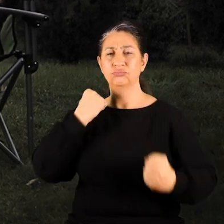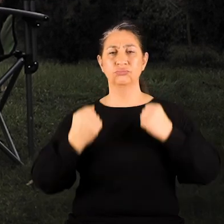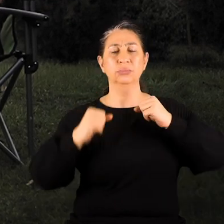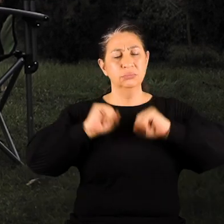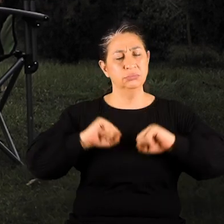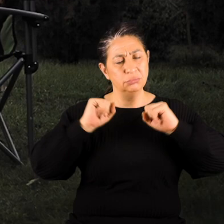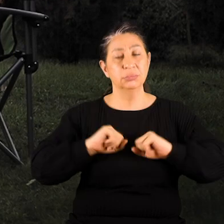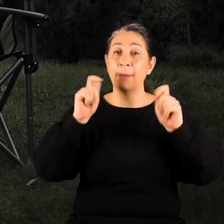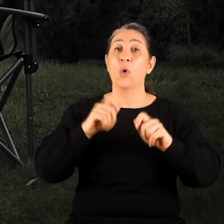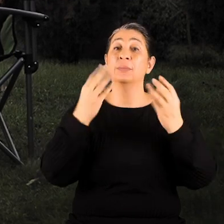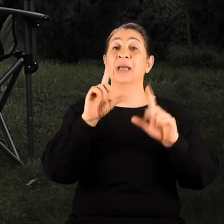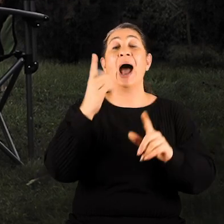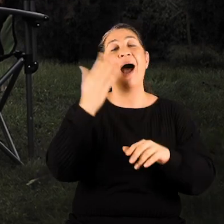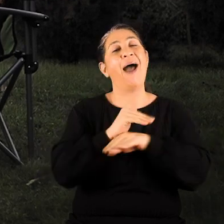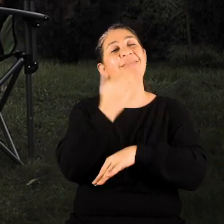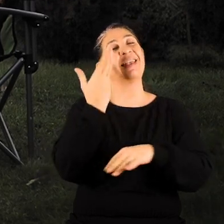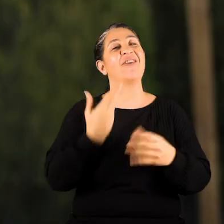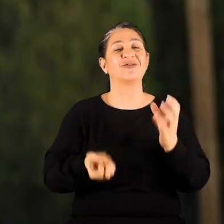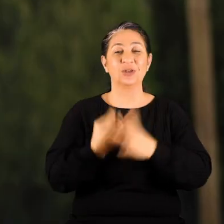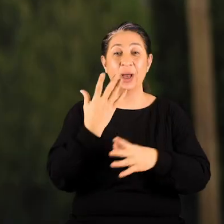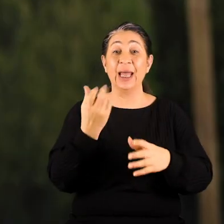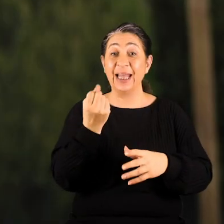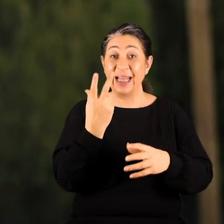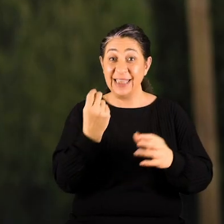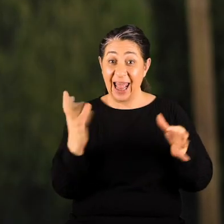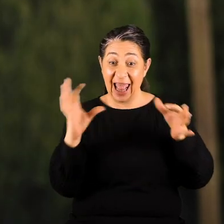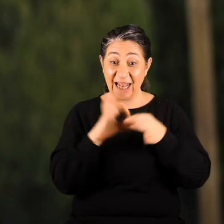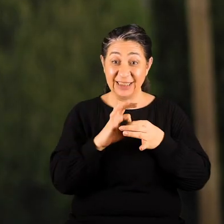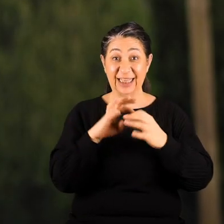esas hayat o zaman keyfi çıkıyor evet, yani. Şöyle bir şey de var. Kanserle